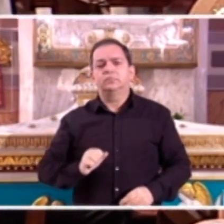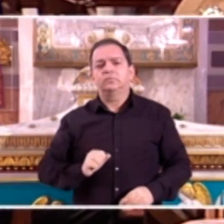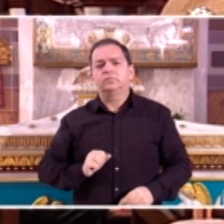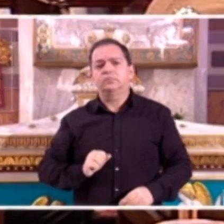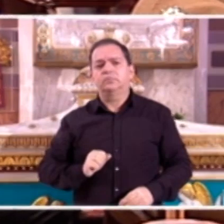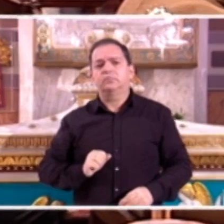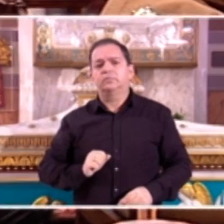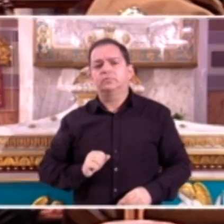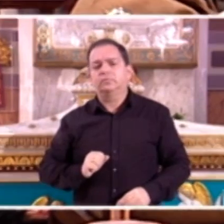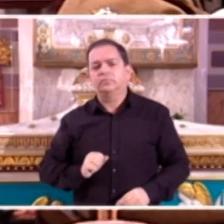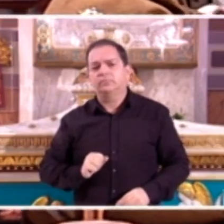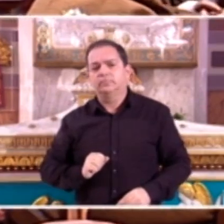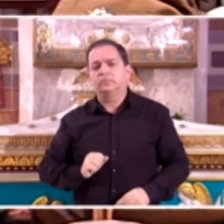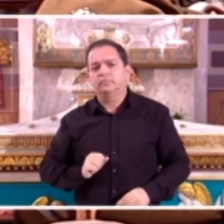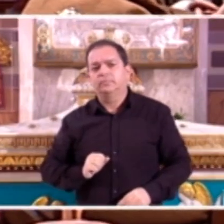γεννητό